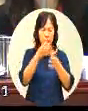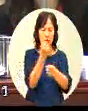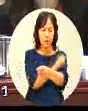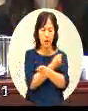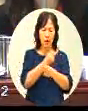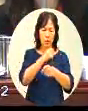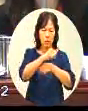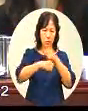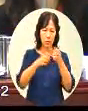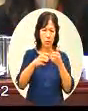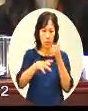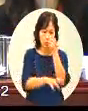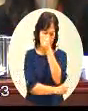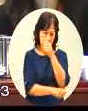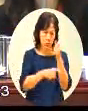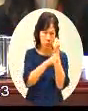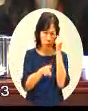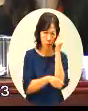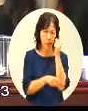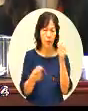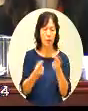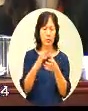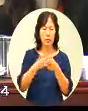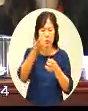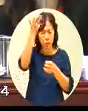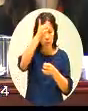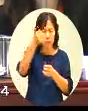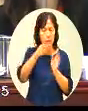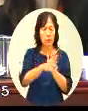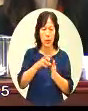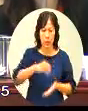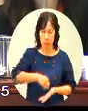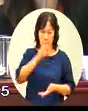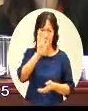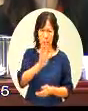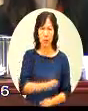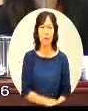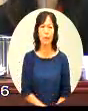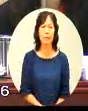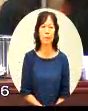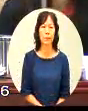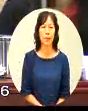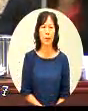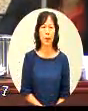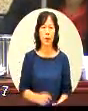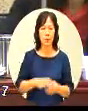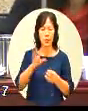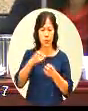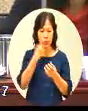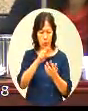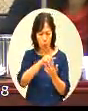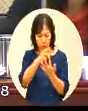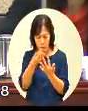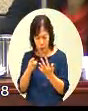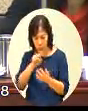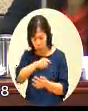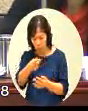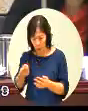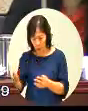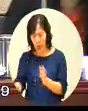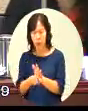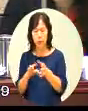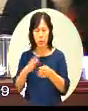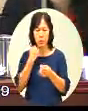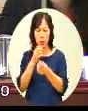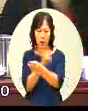准法，大概就是诚如郑议员上次也特别提到，当这种层层转包到最后的时候，